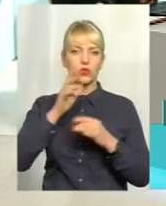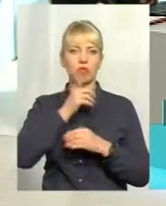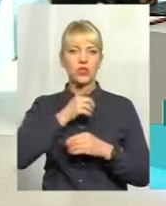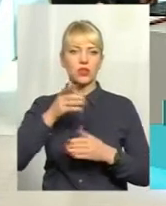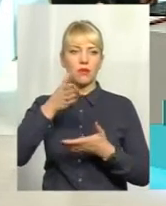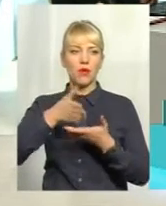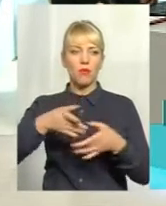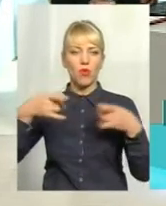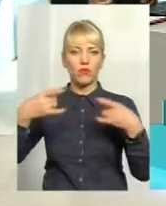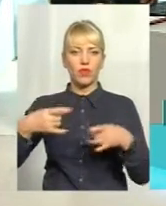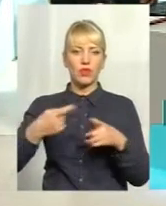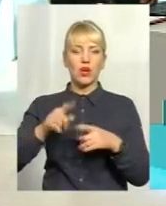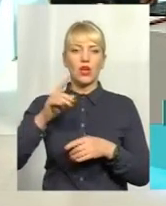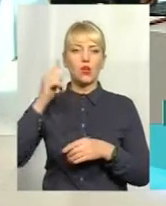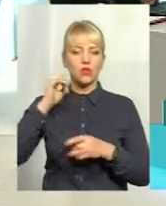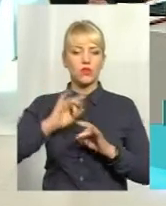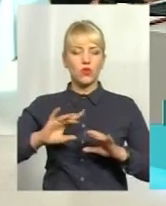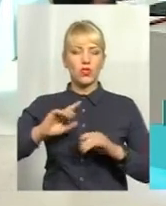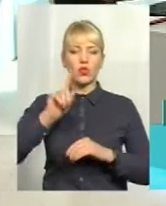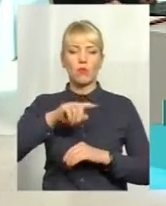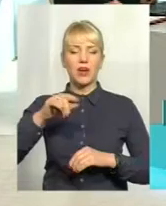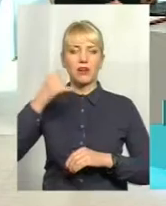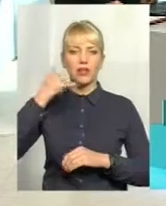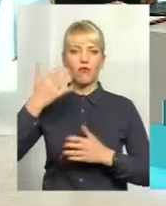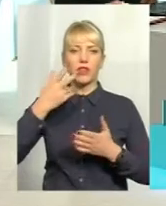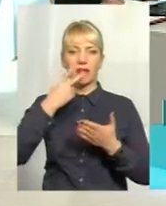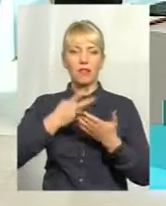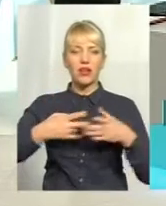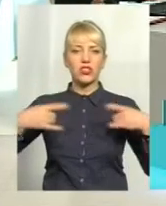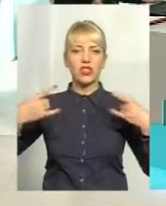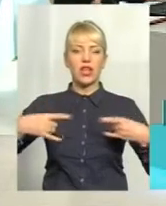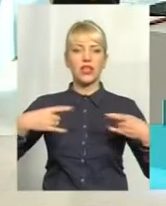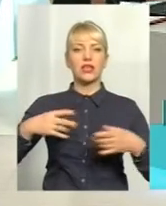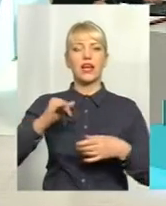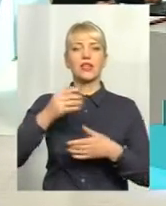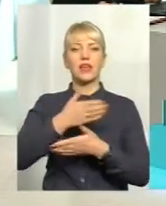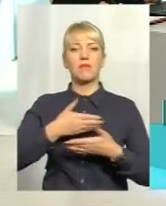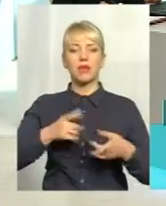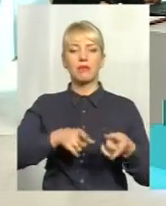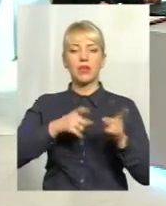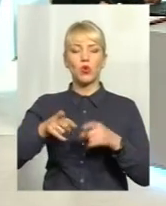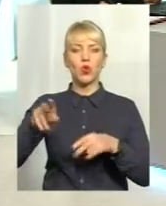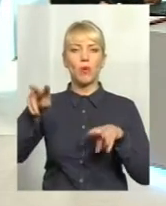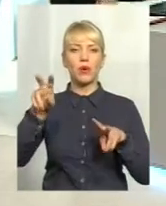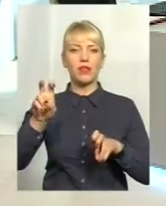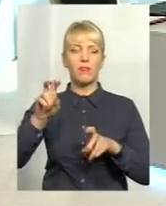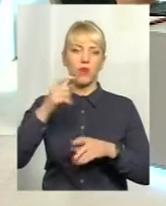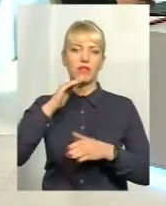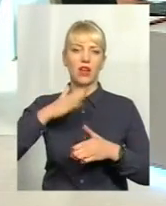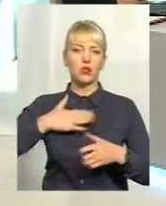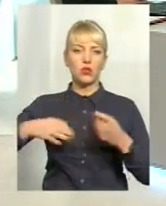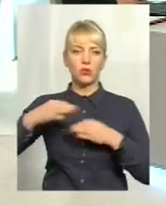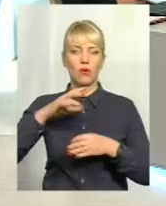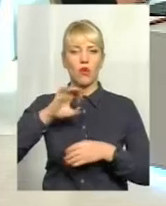за номерами телефонів, які ви побачите на екрані. Ну а ми переходимо до, власне, до самого предмету розмови. Пане Олеже, ще раз